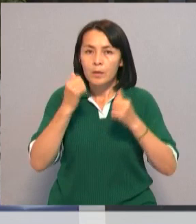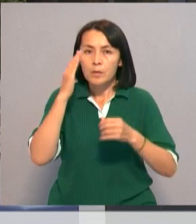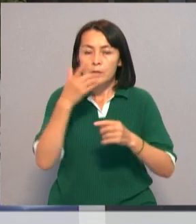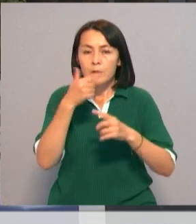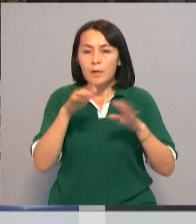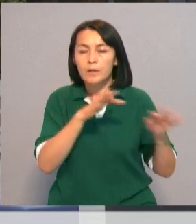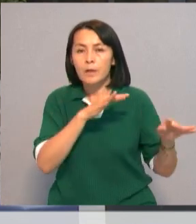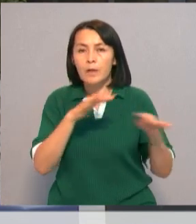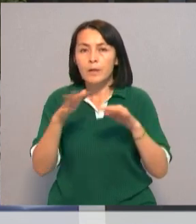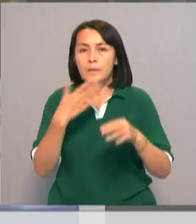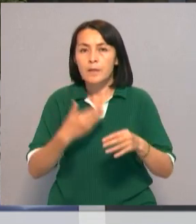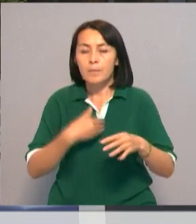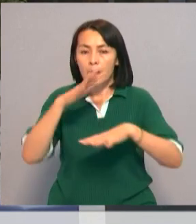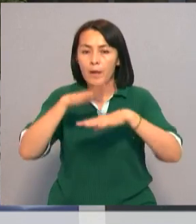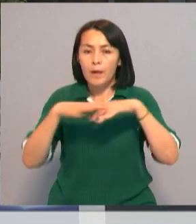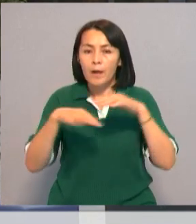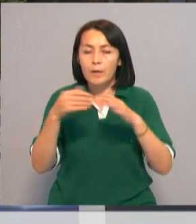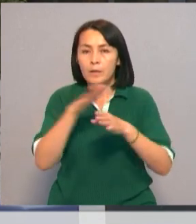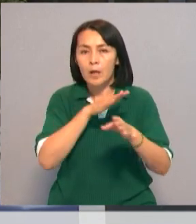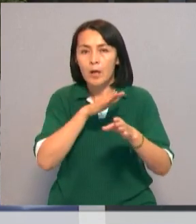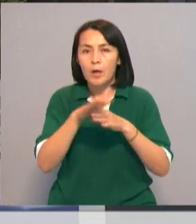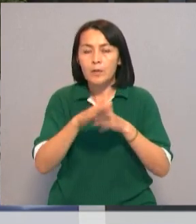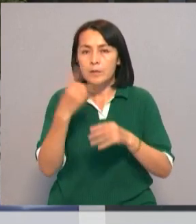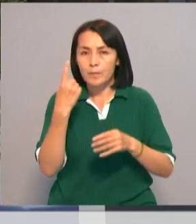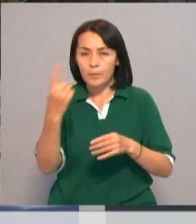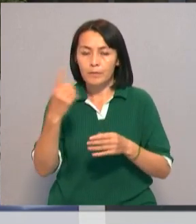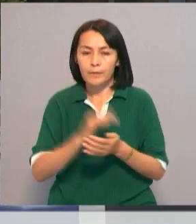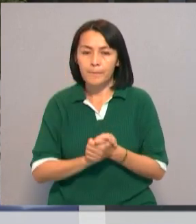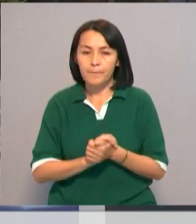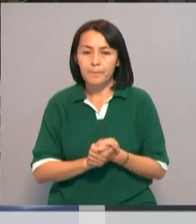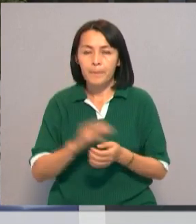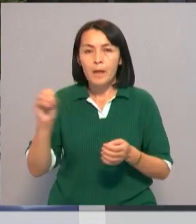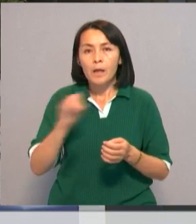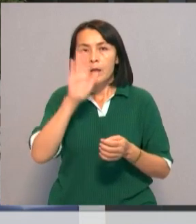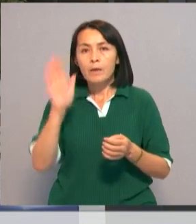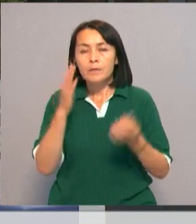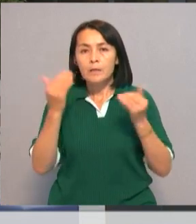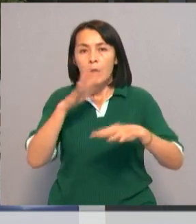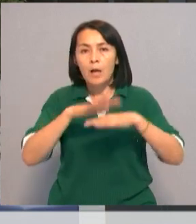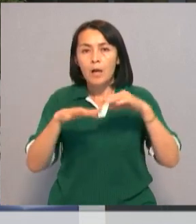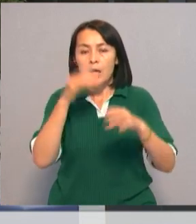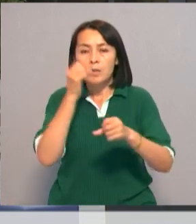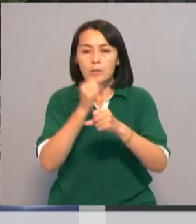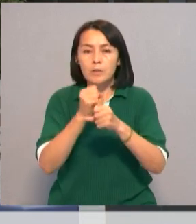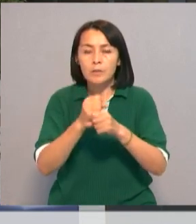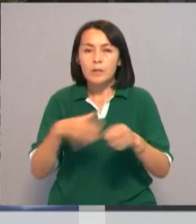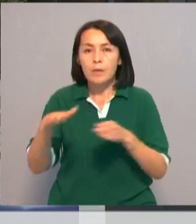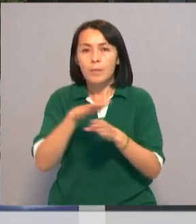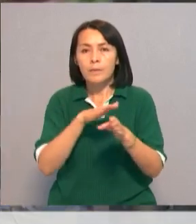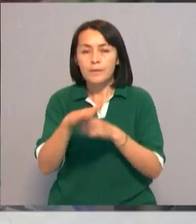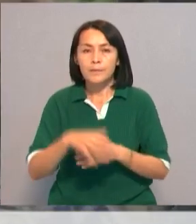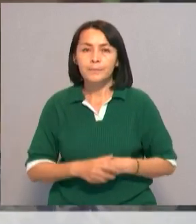Это мероприятие в моей практике организовывается впервые. В Европе такая практика используется